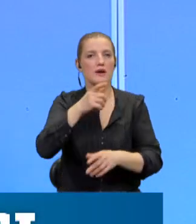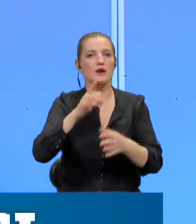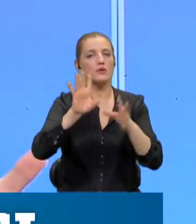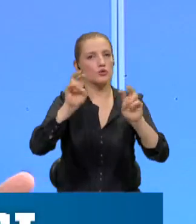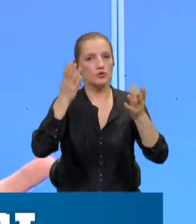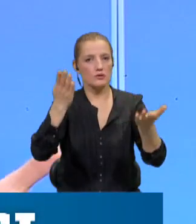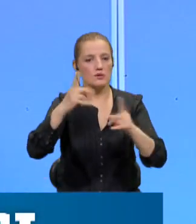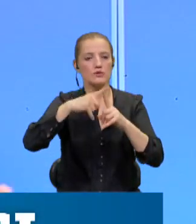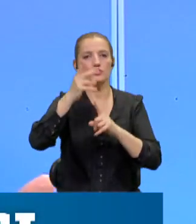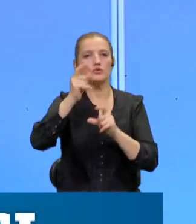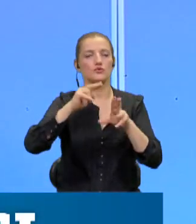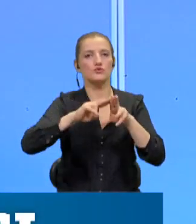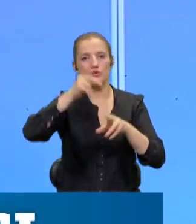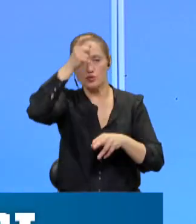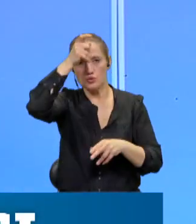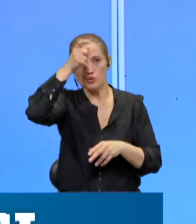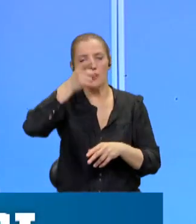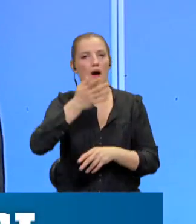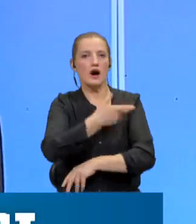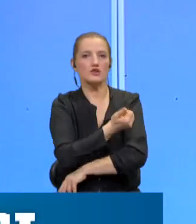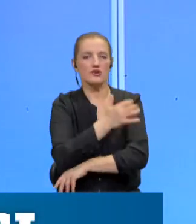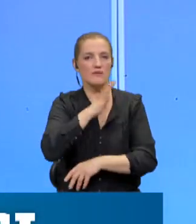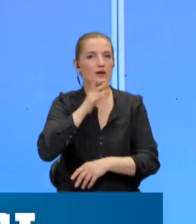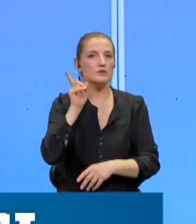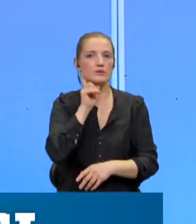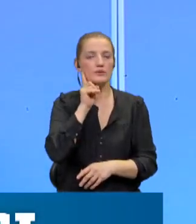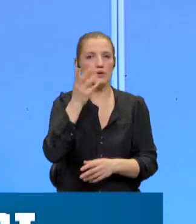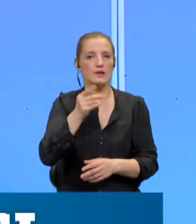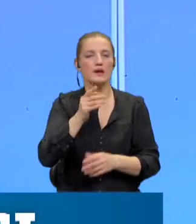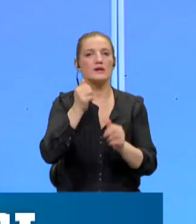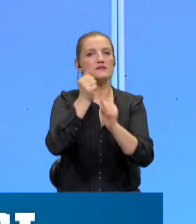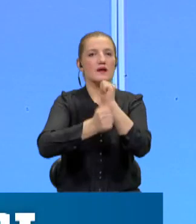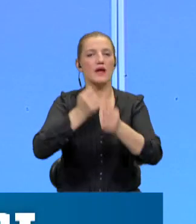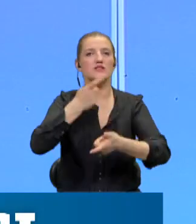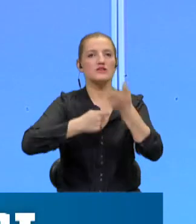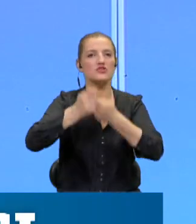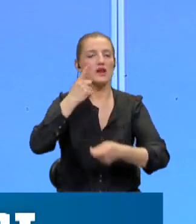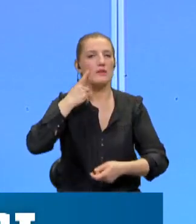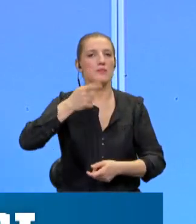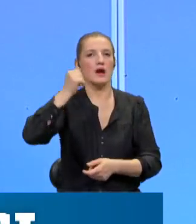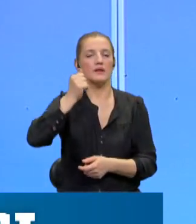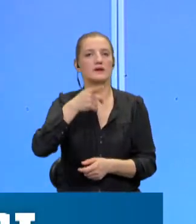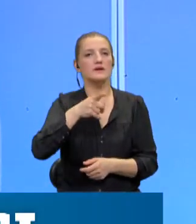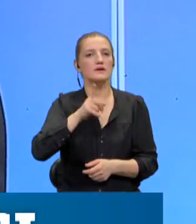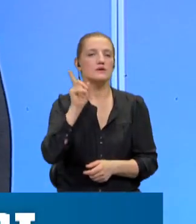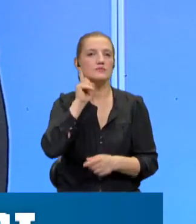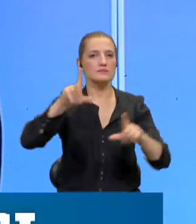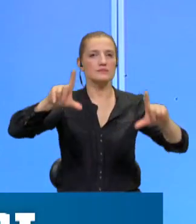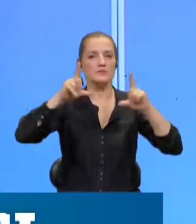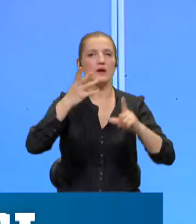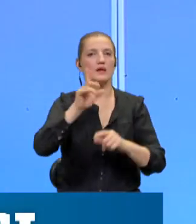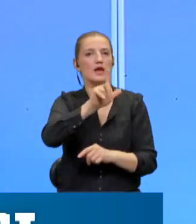Türk ovak bir birşey sansasyonu yaratmalı bir şekilde Sanayi ve Ticaret Bakanlığının gündeme gelmesini